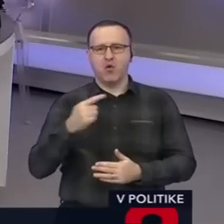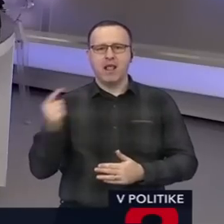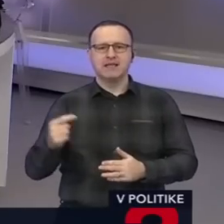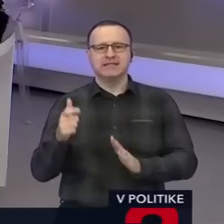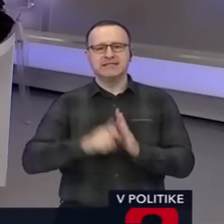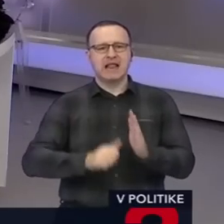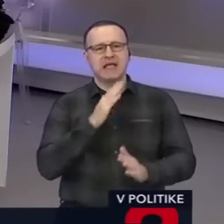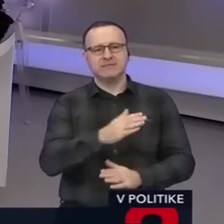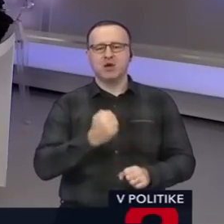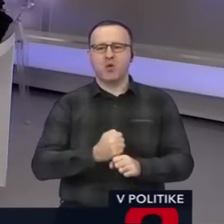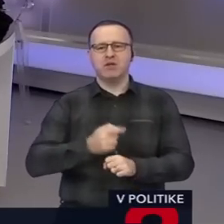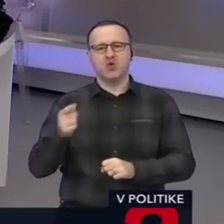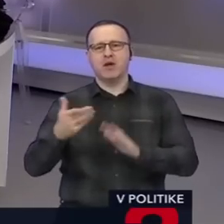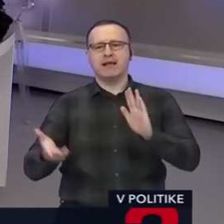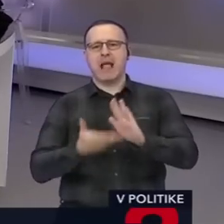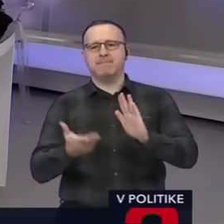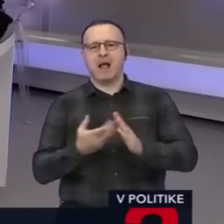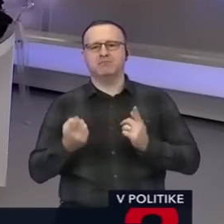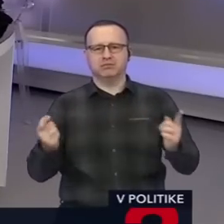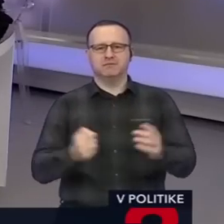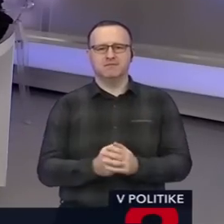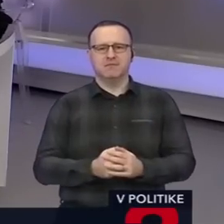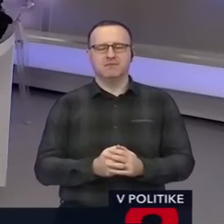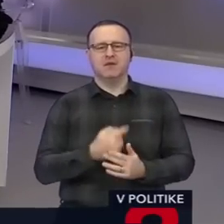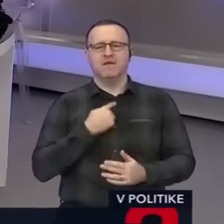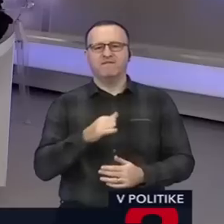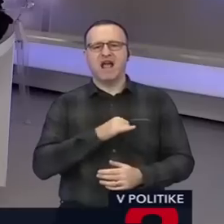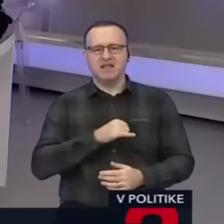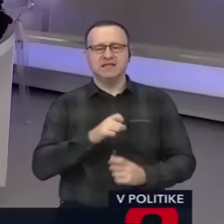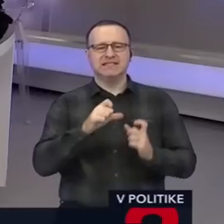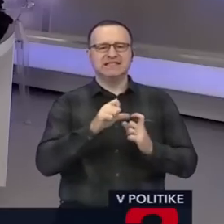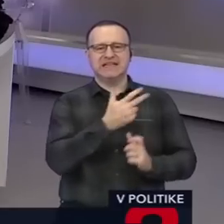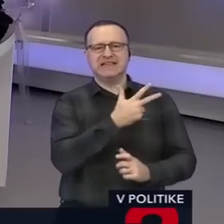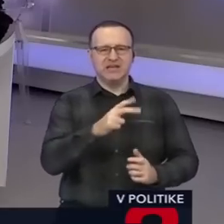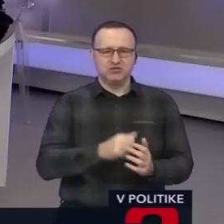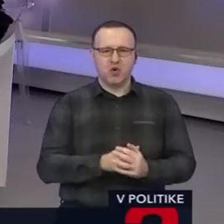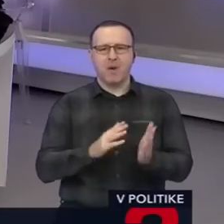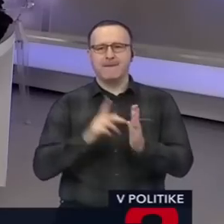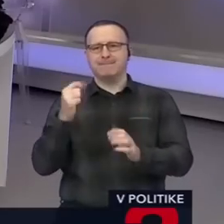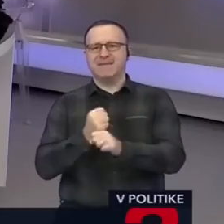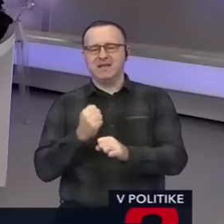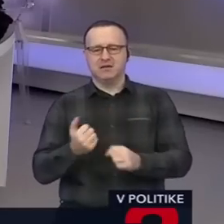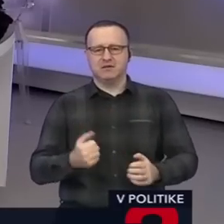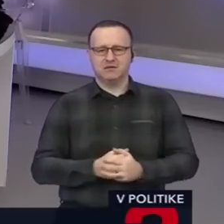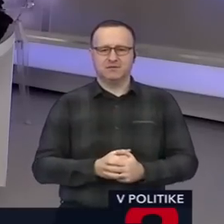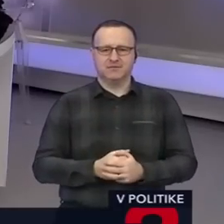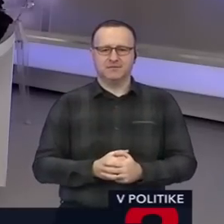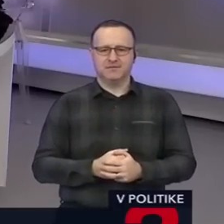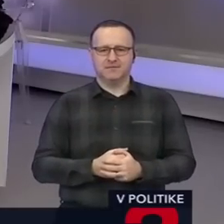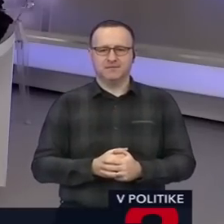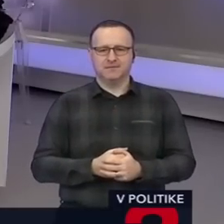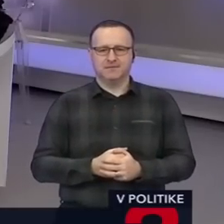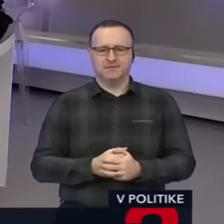im vadí im S-300, na ktorej sa priživoval Robert Fico cez Výbocha a vadia im MIGy, na ktorých sa priživoval Robert Fico cez Výbocha.